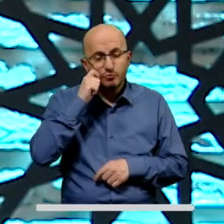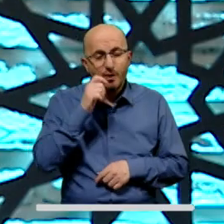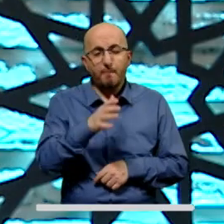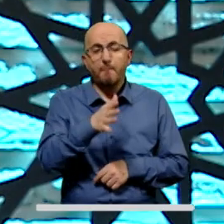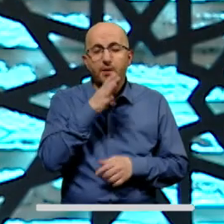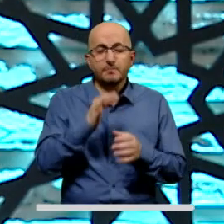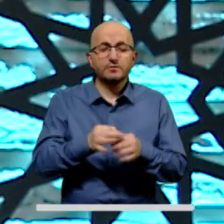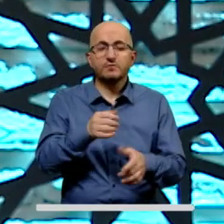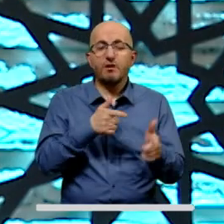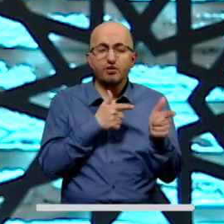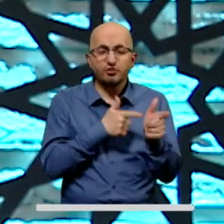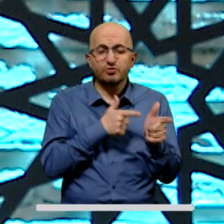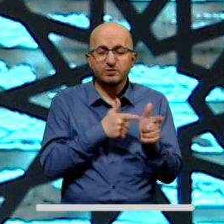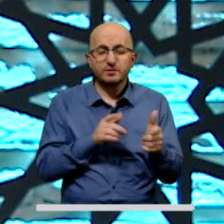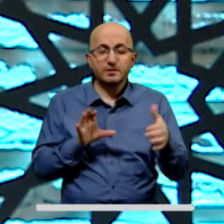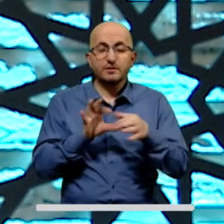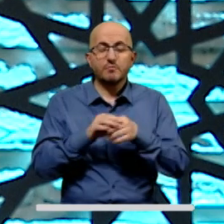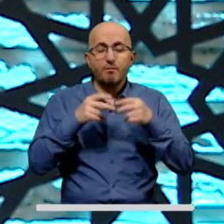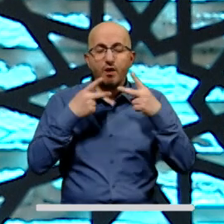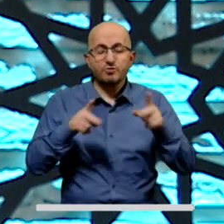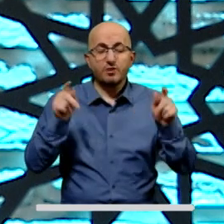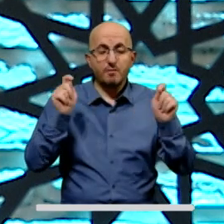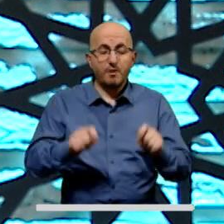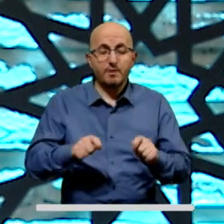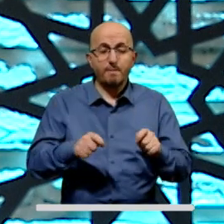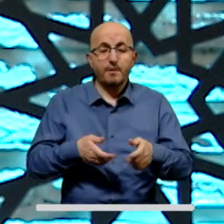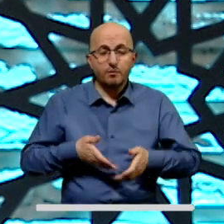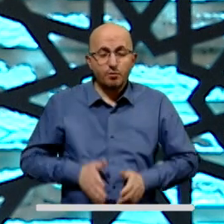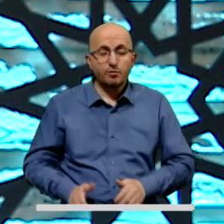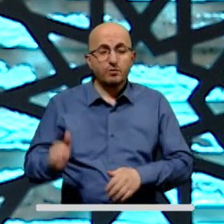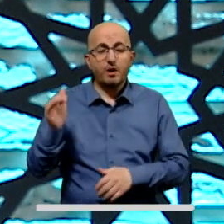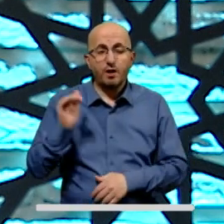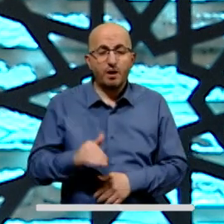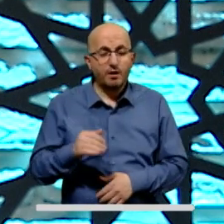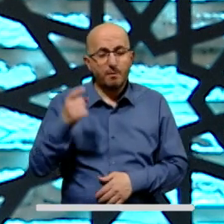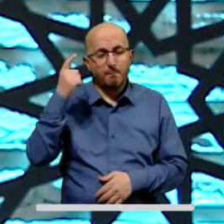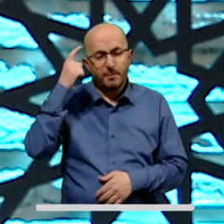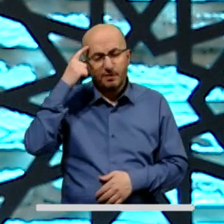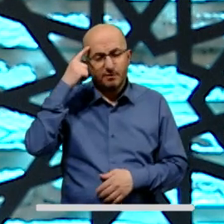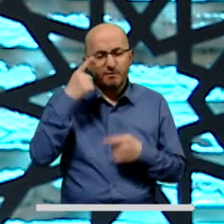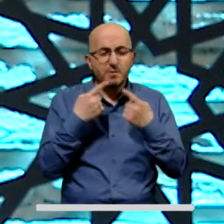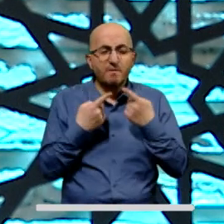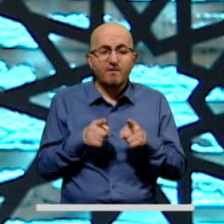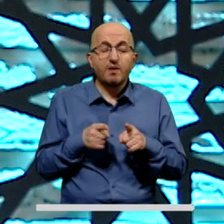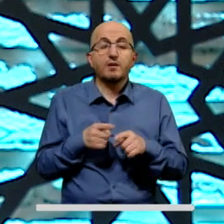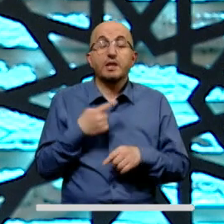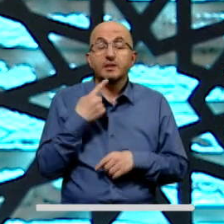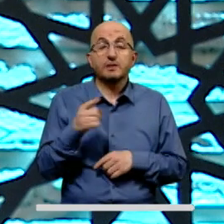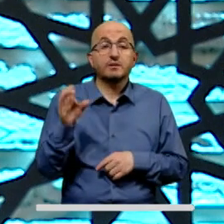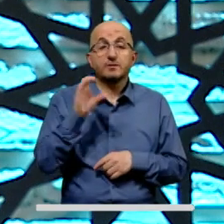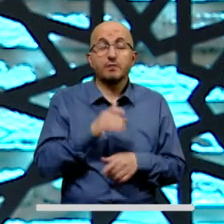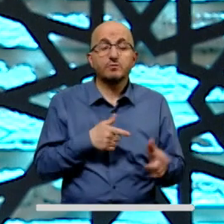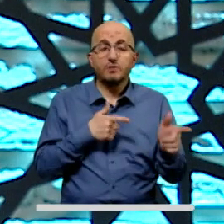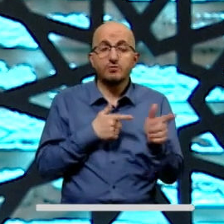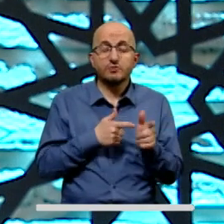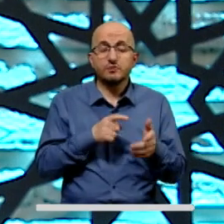insanı eşcinsellikle ilgili bir açıklama yaptı eşcinsellik Doğuştan gelen bir beyin yapısı farklılığıdır dedi ve ekledi İslam'da